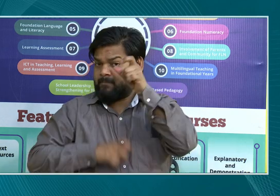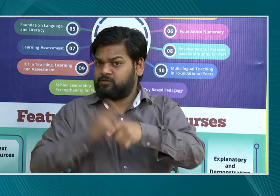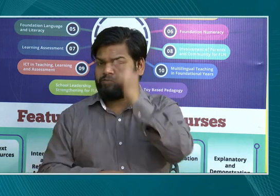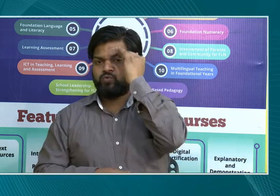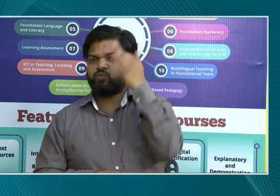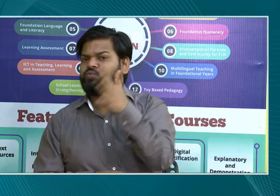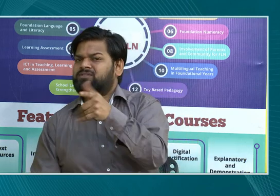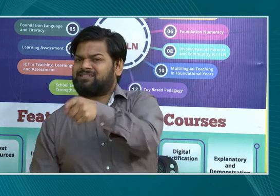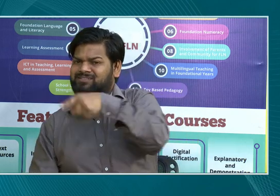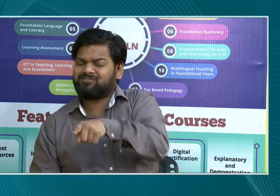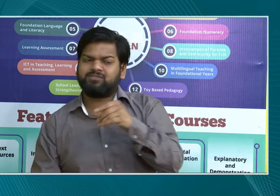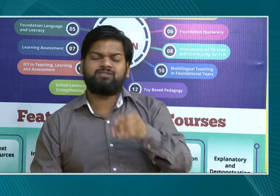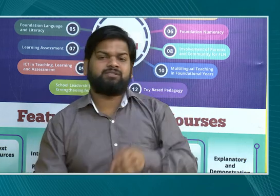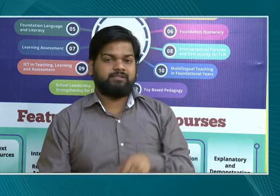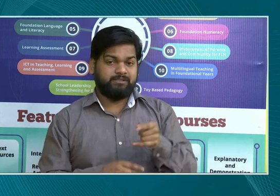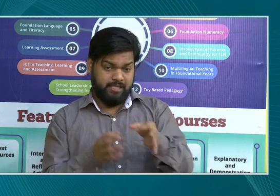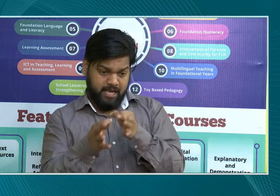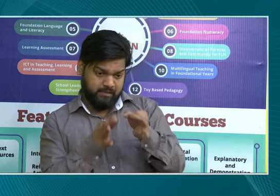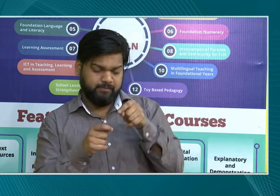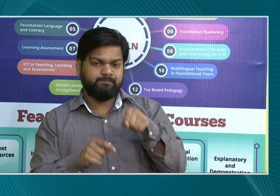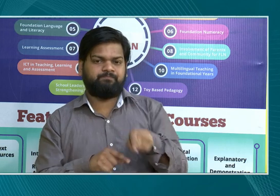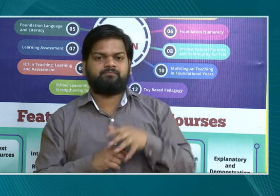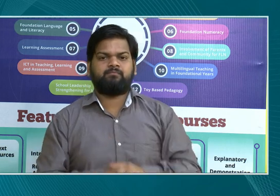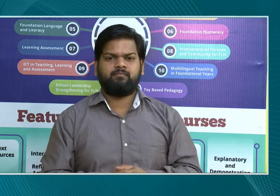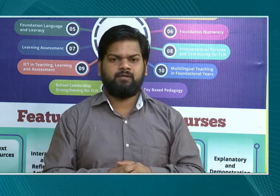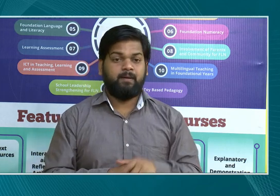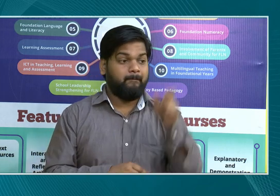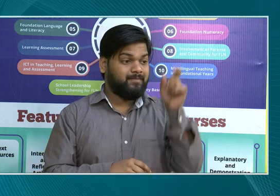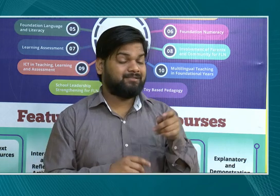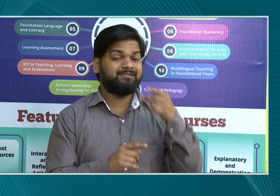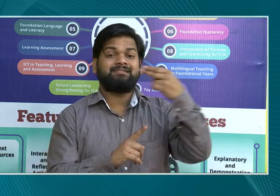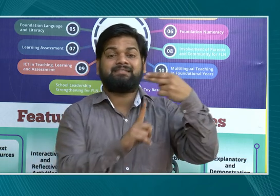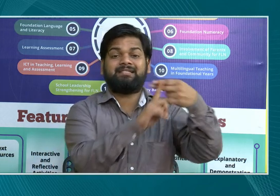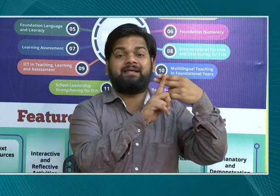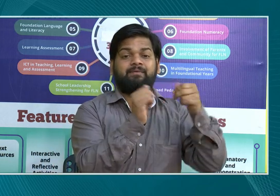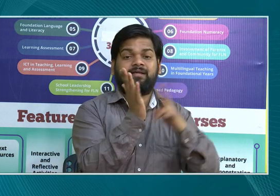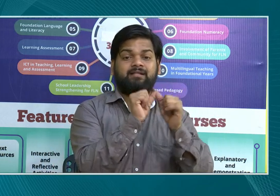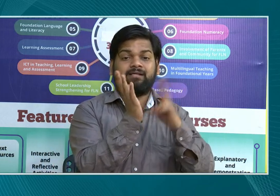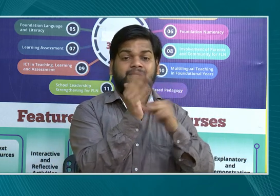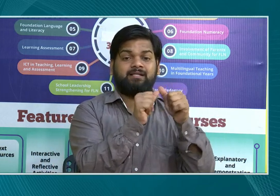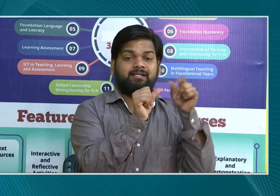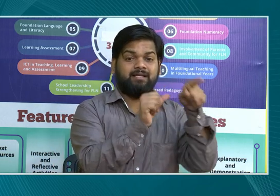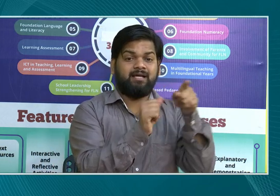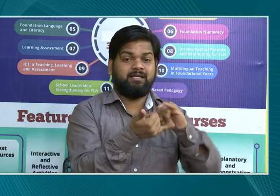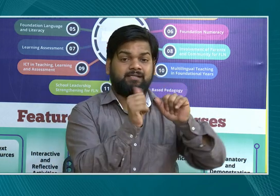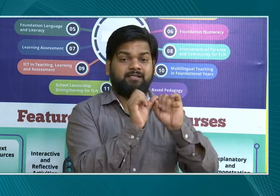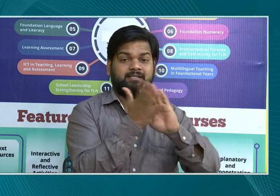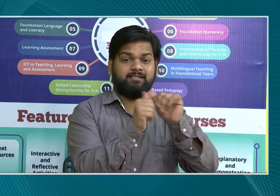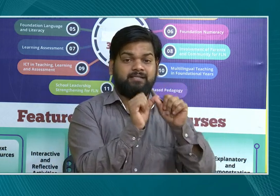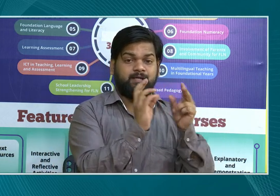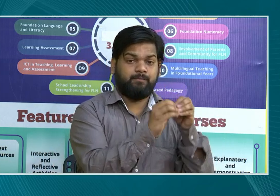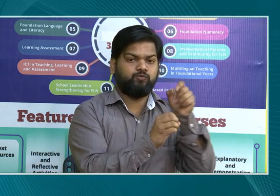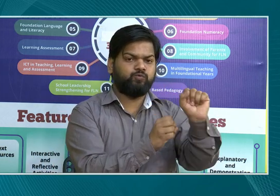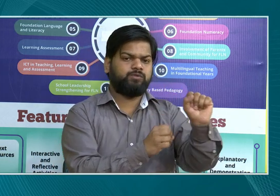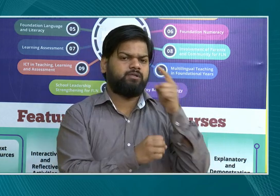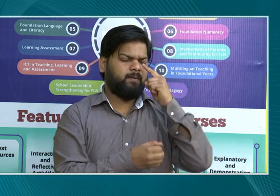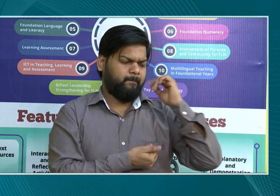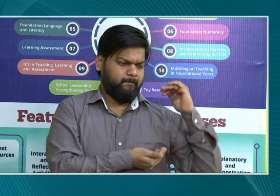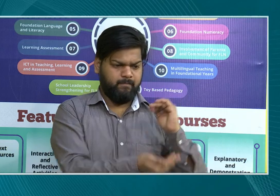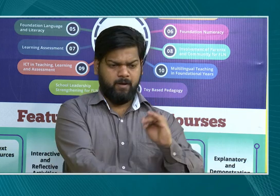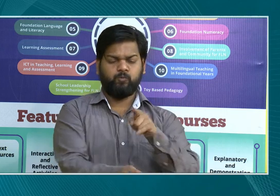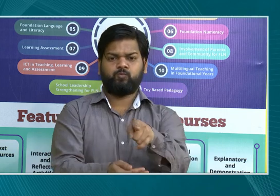भस्म कर दिया गया 13 साल की एक बालिका है उसी के ऊपर यह लेख कह सकते हैं कहानी कह सकते हैं किस्सा कह सकते हैं लेकिन यह